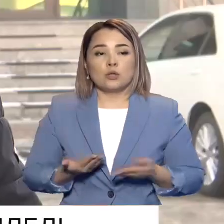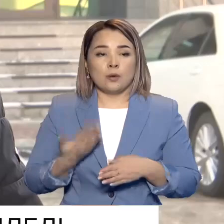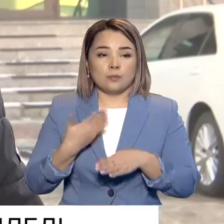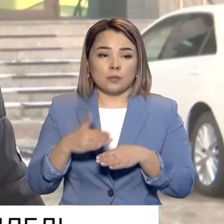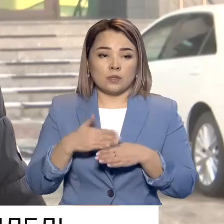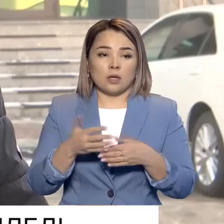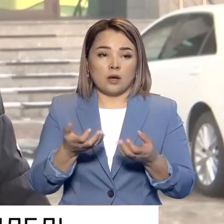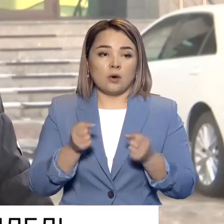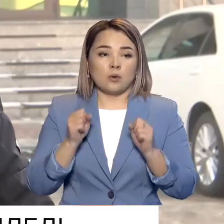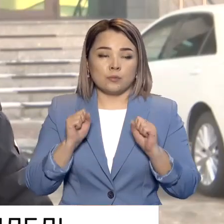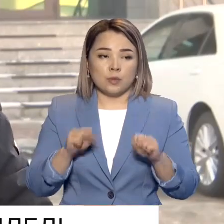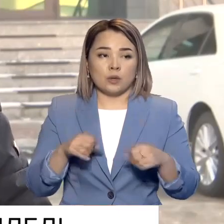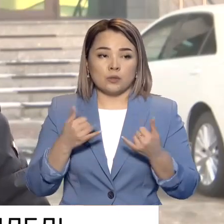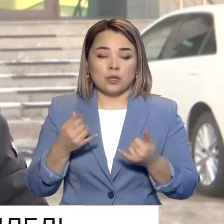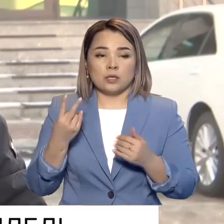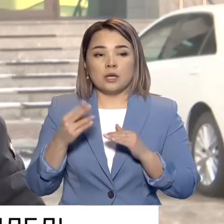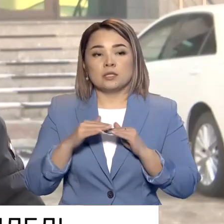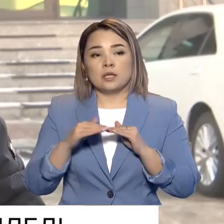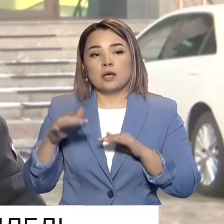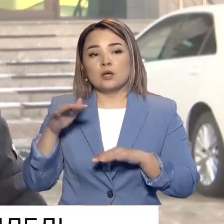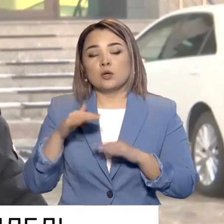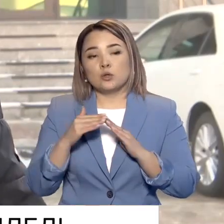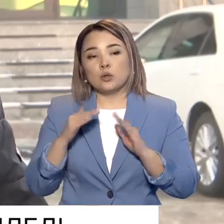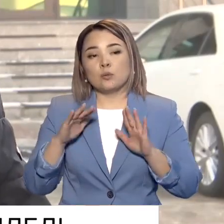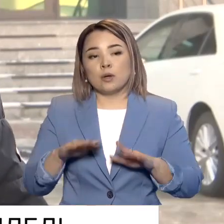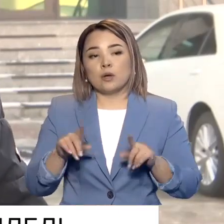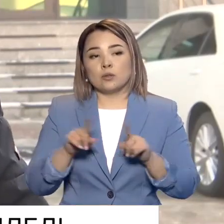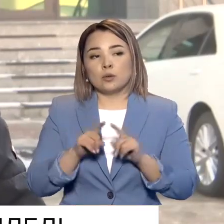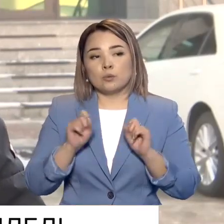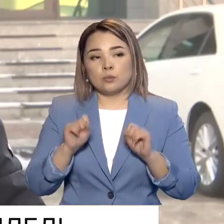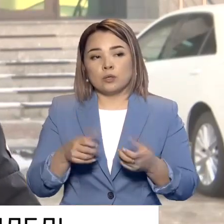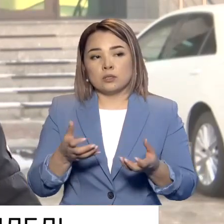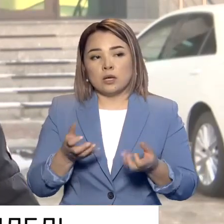алады. Ол екінші деңгейлі үйлерден де алуға болады бүгінгі таңда. Бірінші және